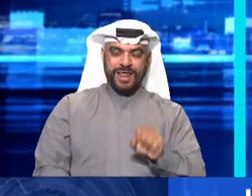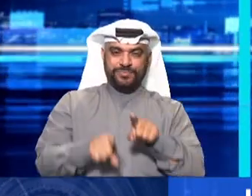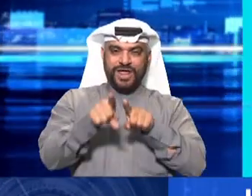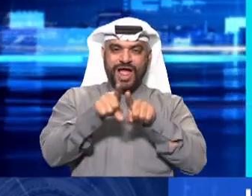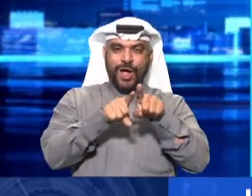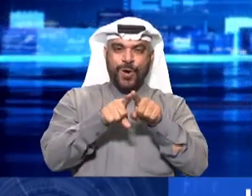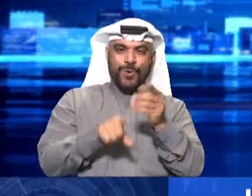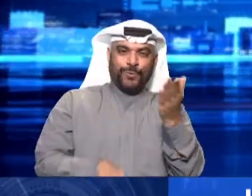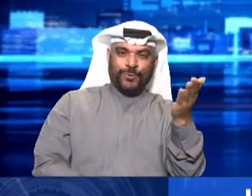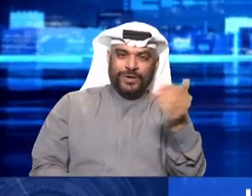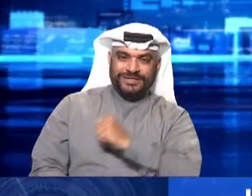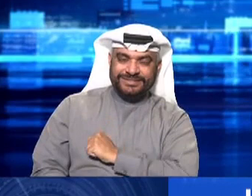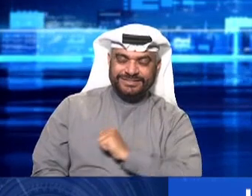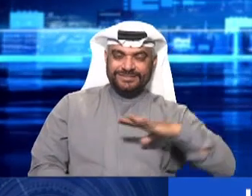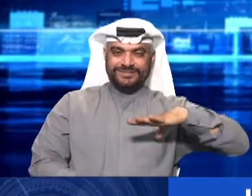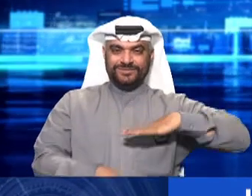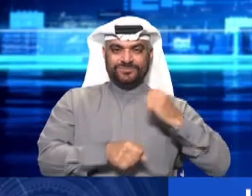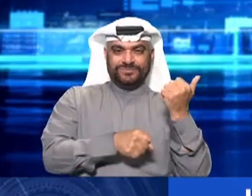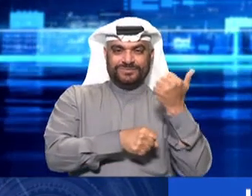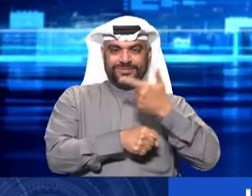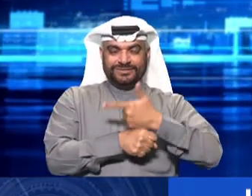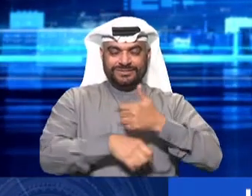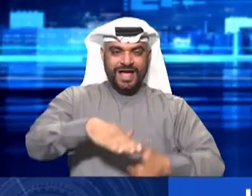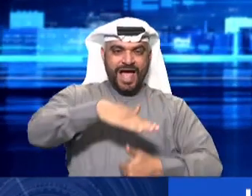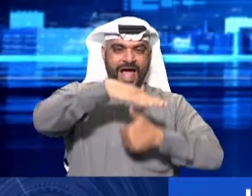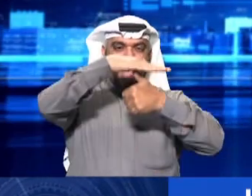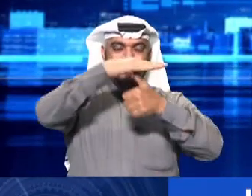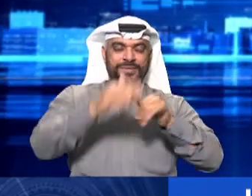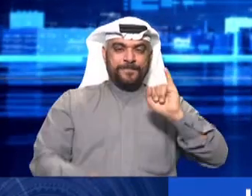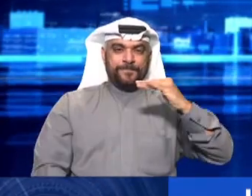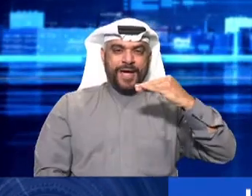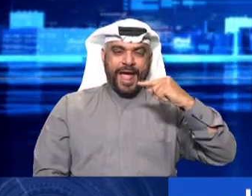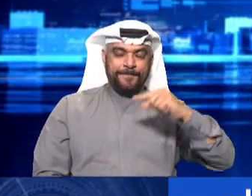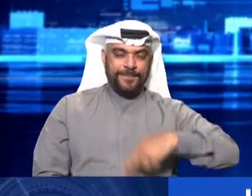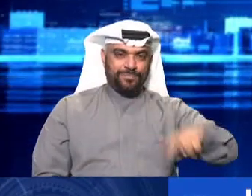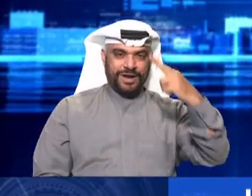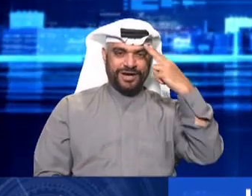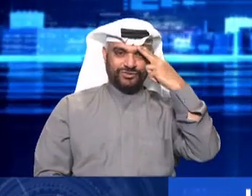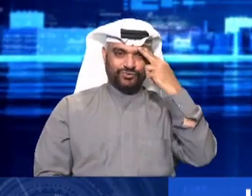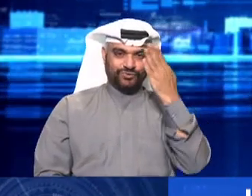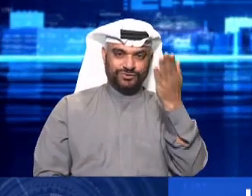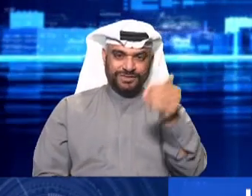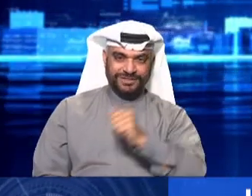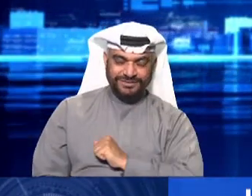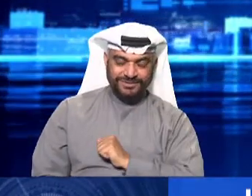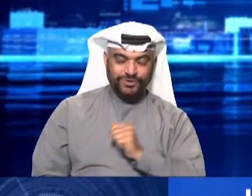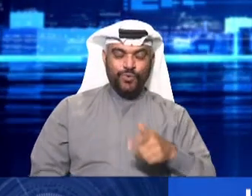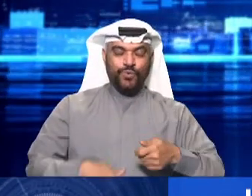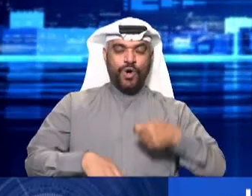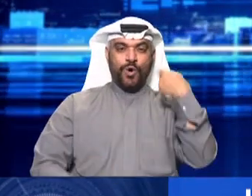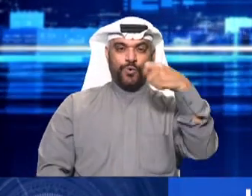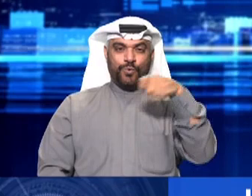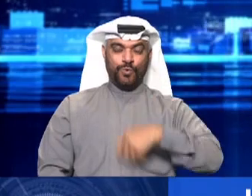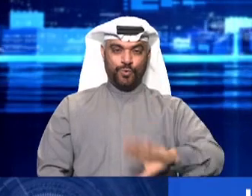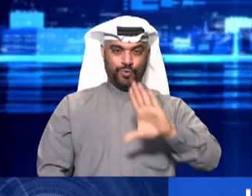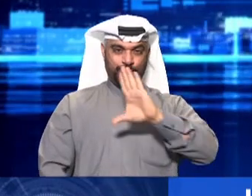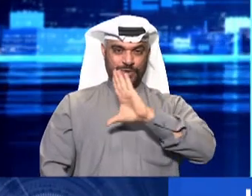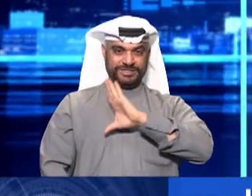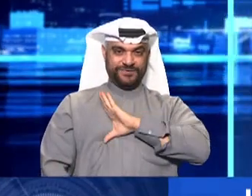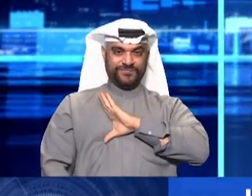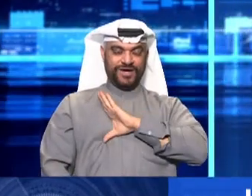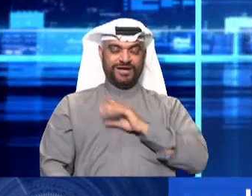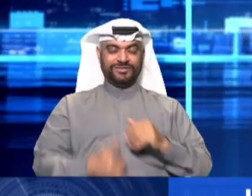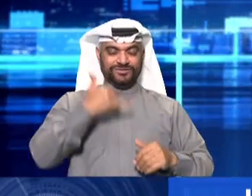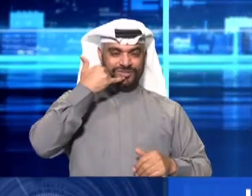صاحب السمو الملكي الأمير محمد بن سلمان بن عبد العزيز آل سعود ولي العهد نائب رئيس مجلس الوزراء وزير